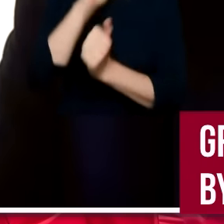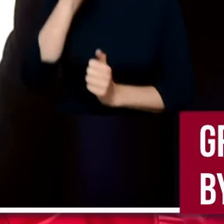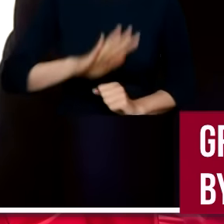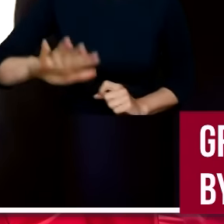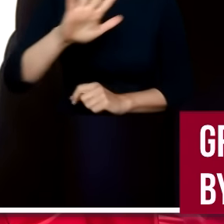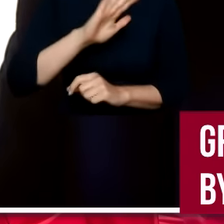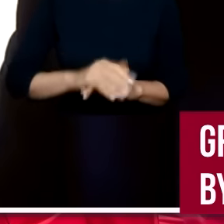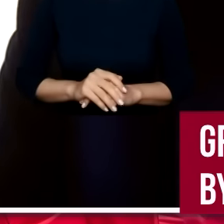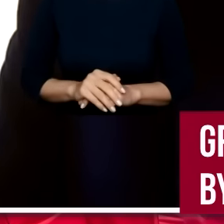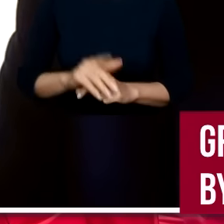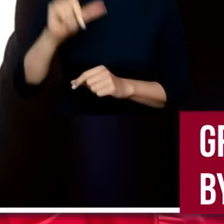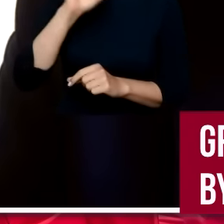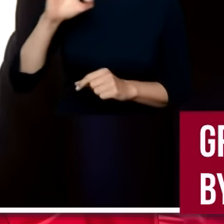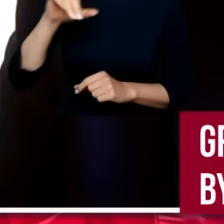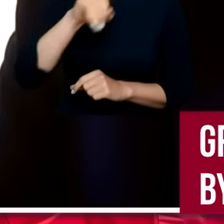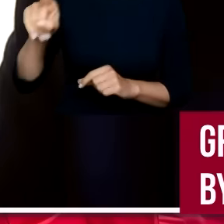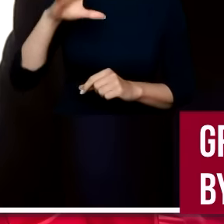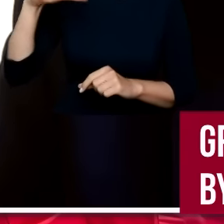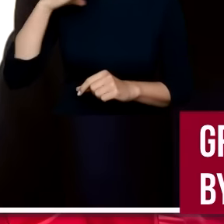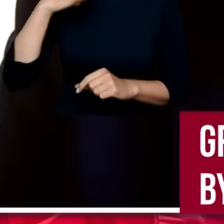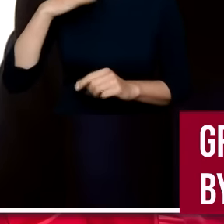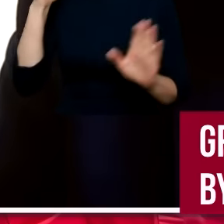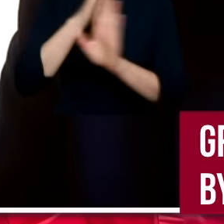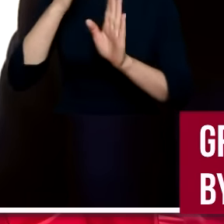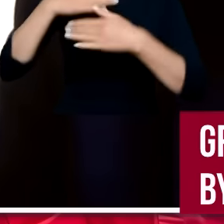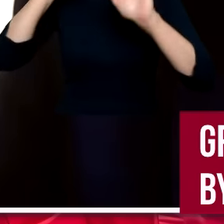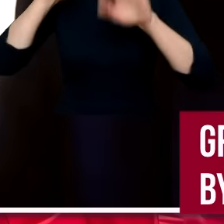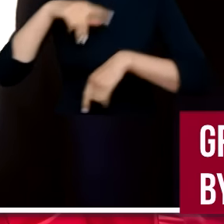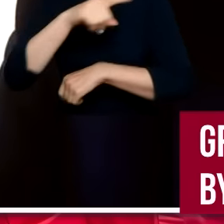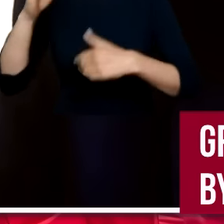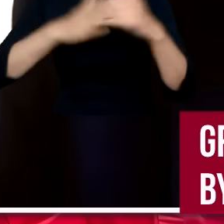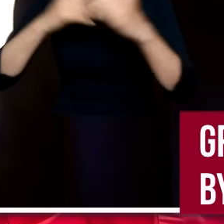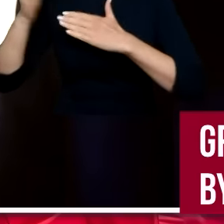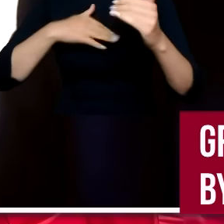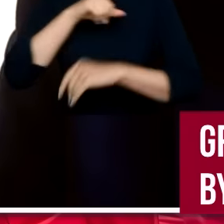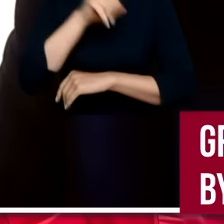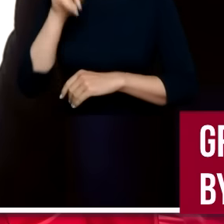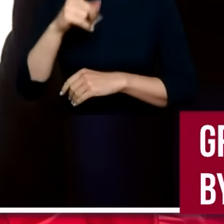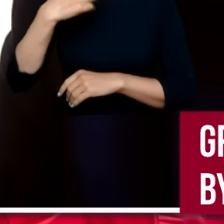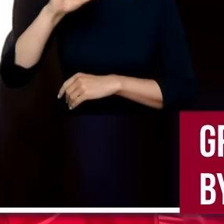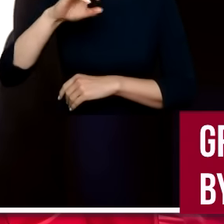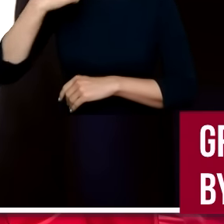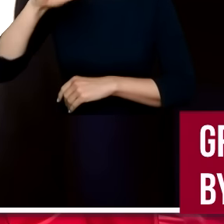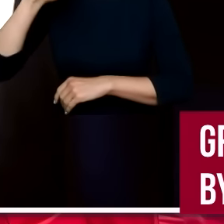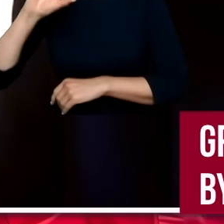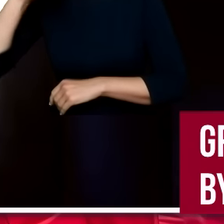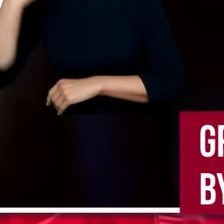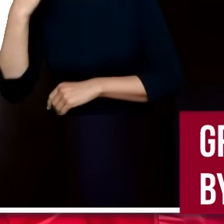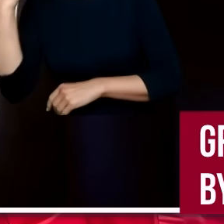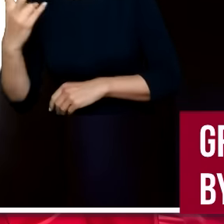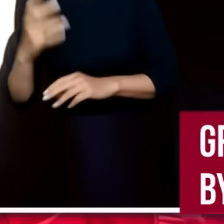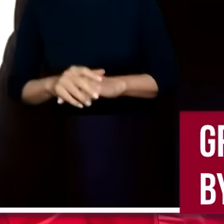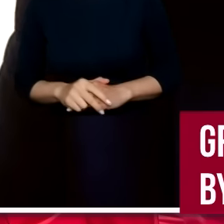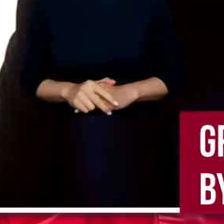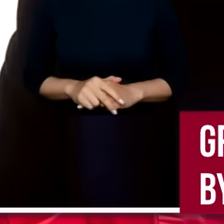klasach Platformy Obywatelskiej panowała atmosfera przyzwolenia na budowanie n stream 1 N stream 2 jest tylko jeden Ten listek